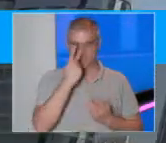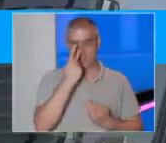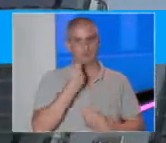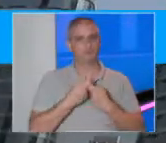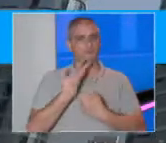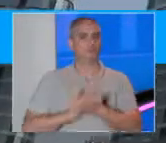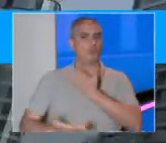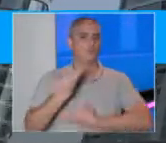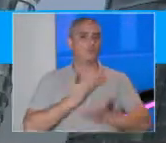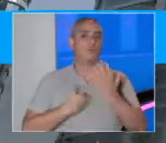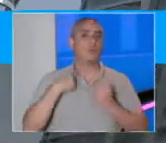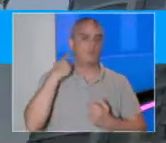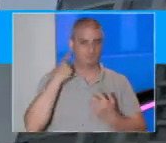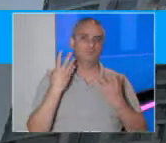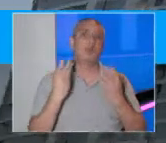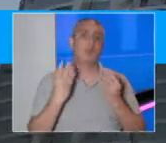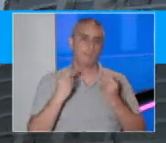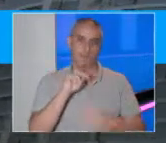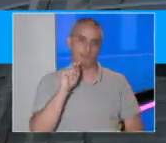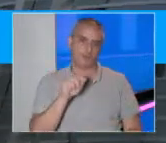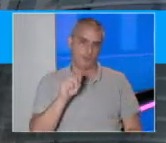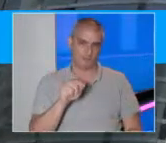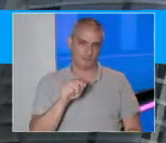פעולה, כך שאנחנו נשמע הרבה על זה, על העניין הזה,